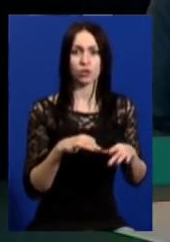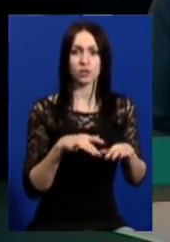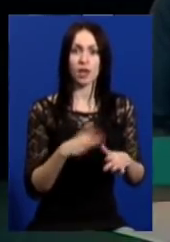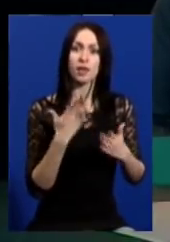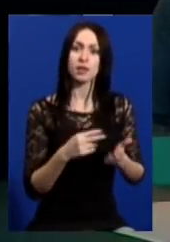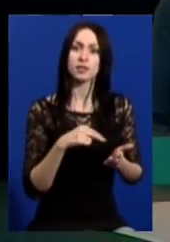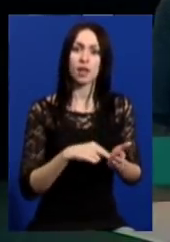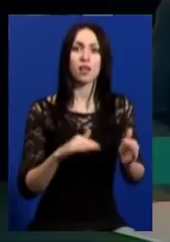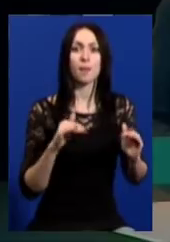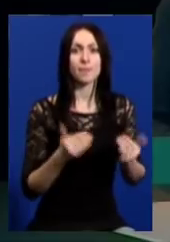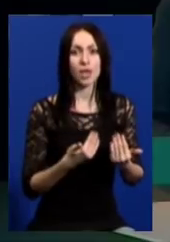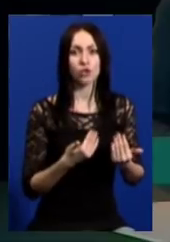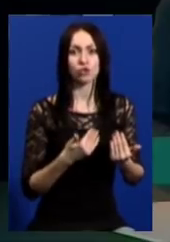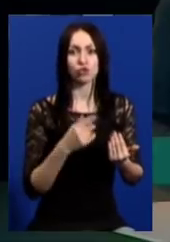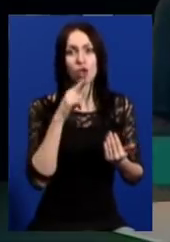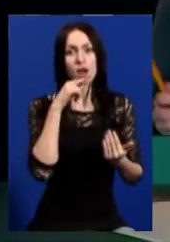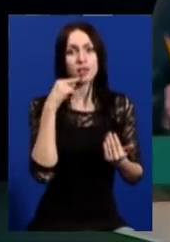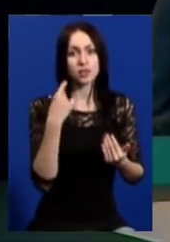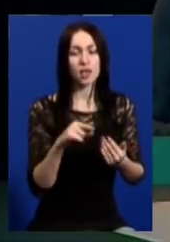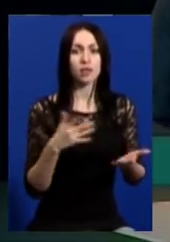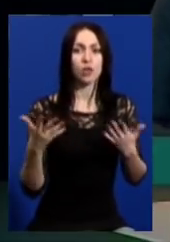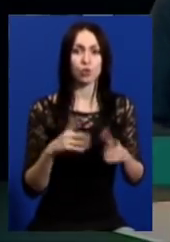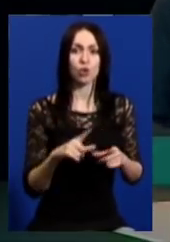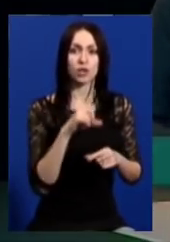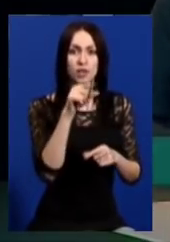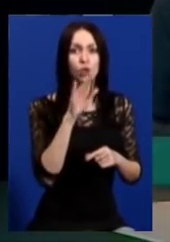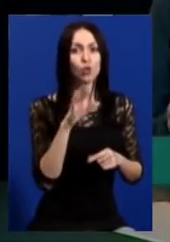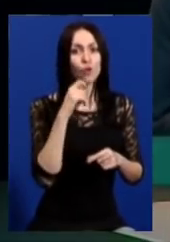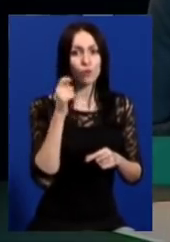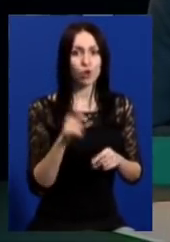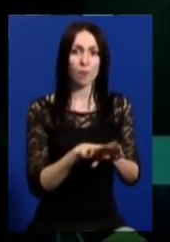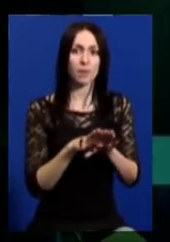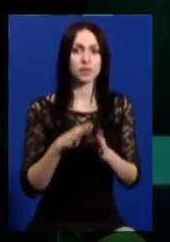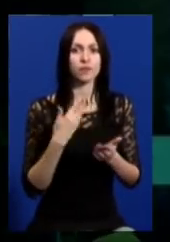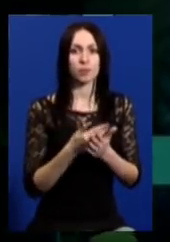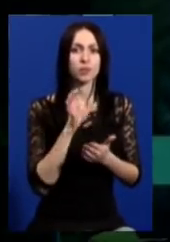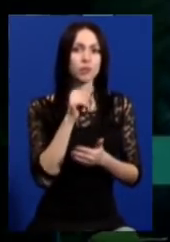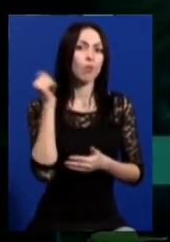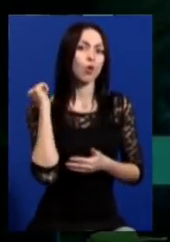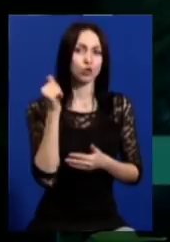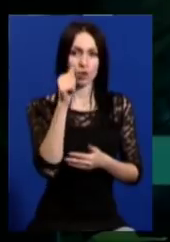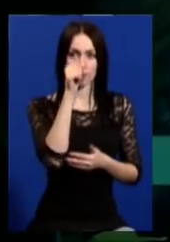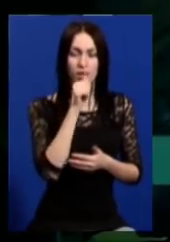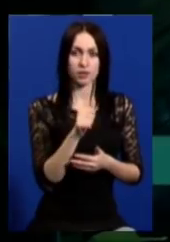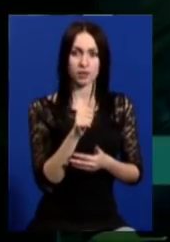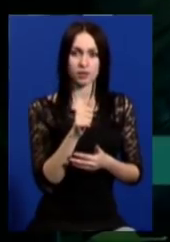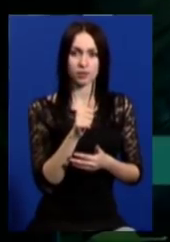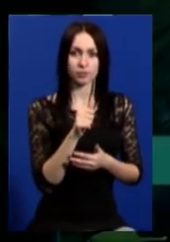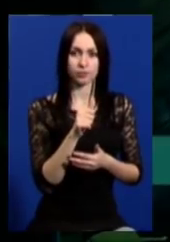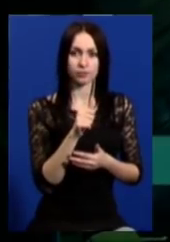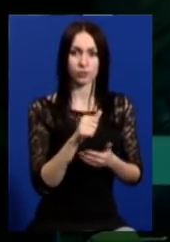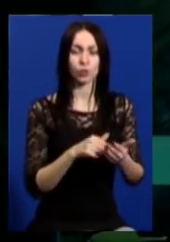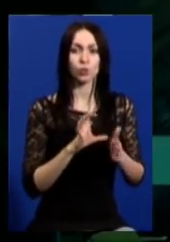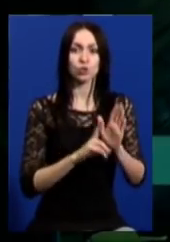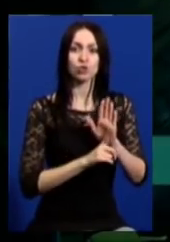стало менше росіян, які їдуть в Україну, порівняно, наприклад, з минулим місяцем? З